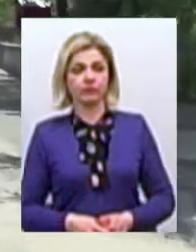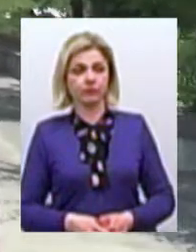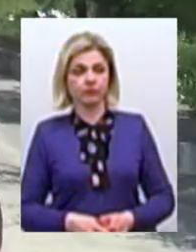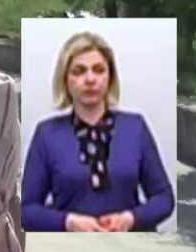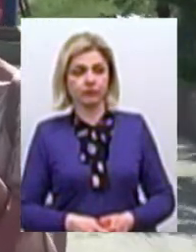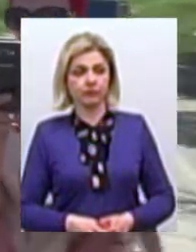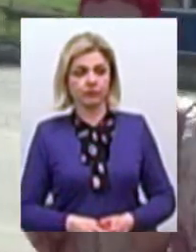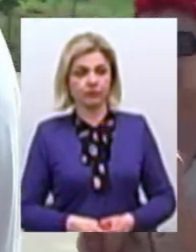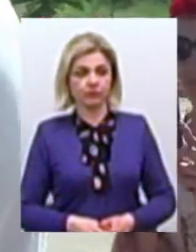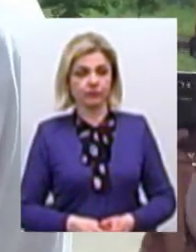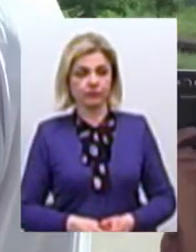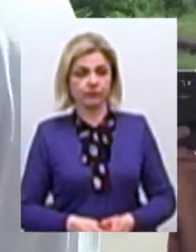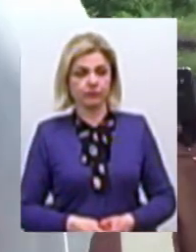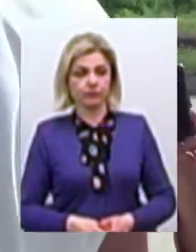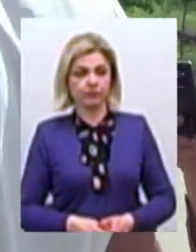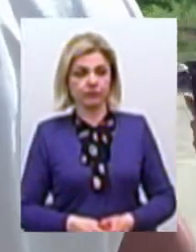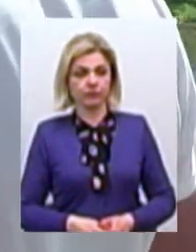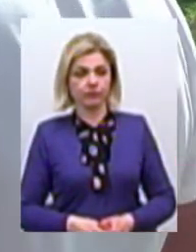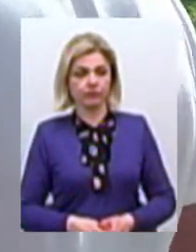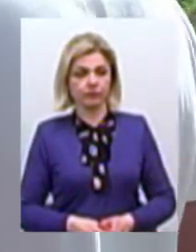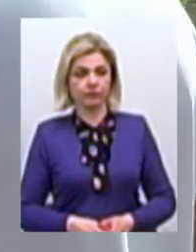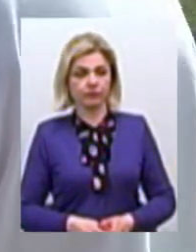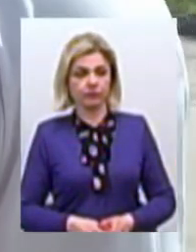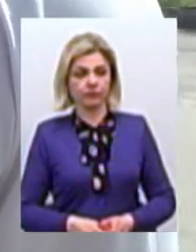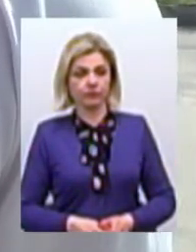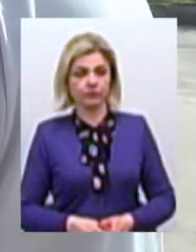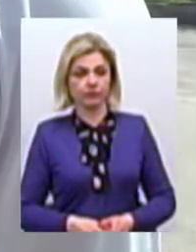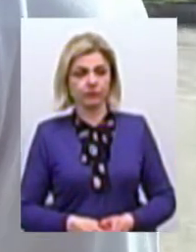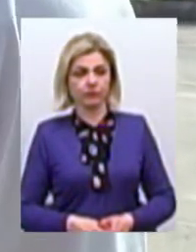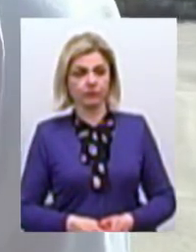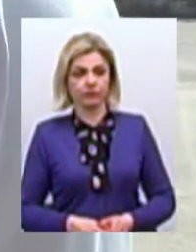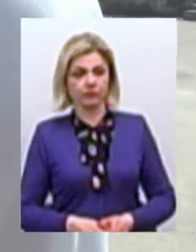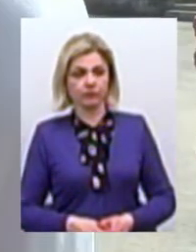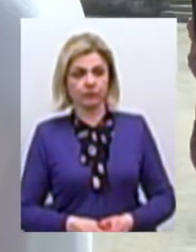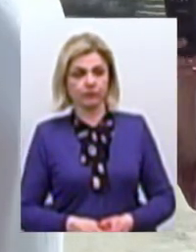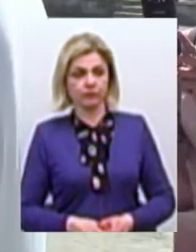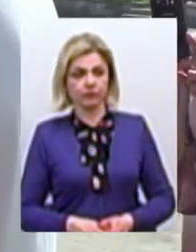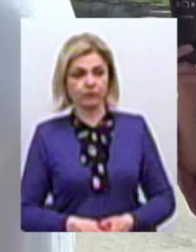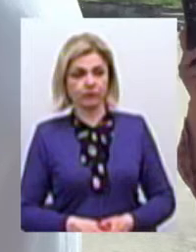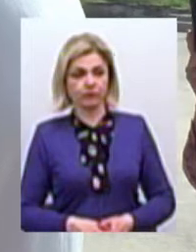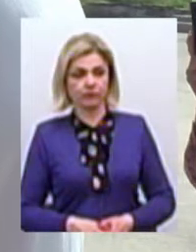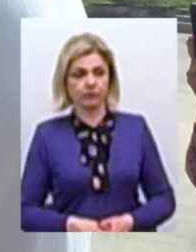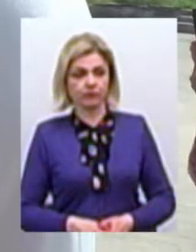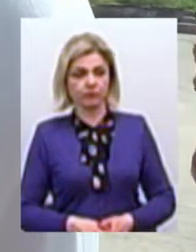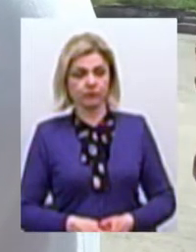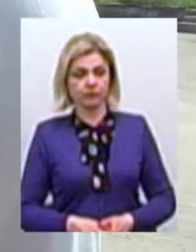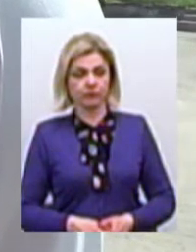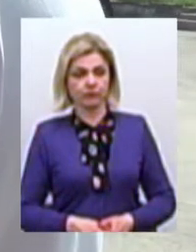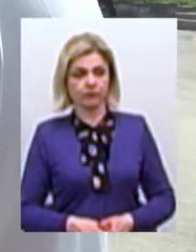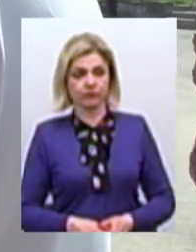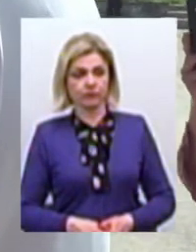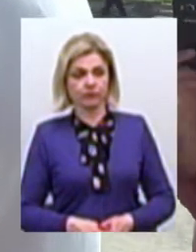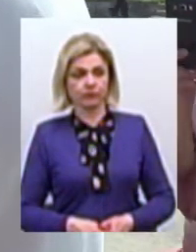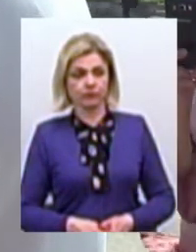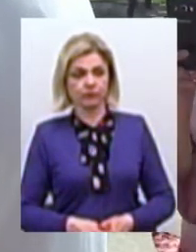немає. Чого ви нас збираєте? Нам нічого не збирати. Ви вмієте з якими правами? Ми не права. Ви що таке, що